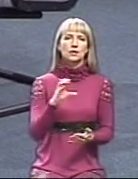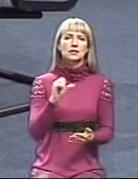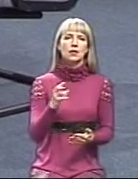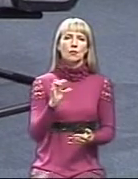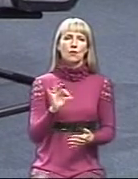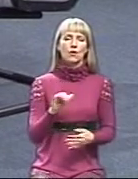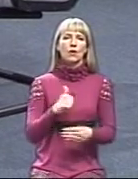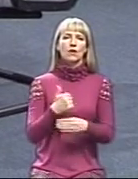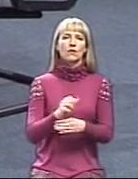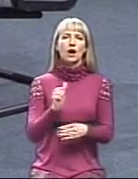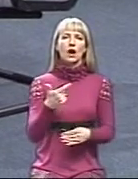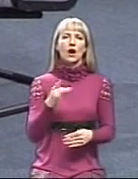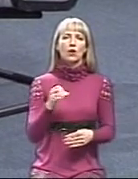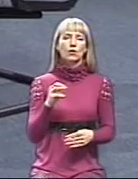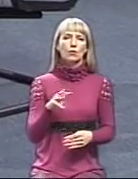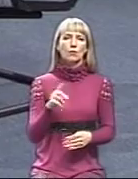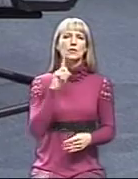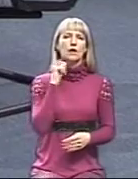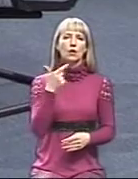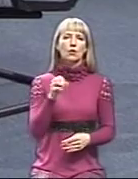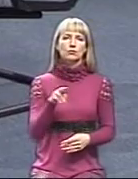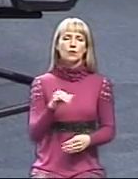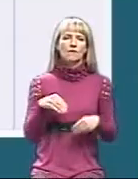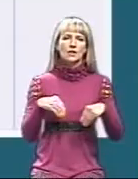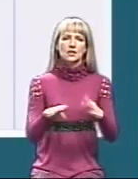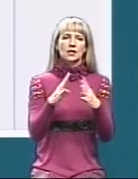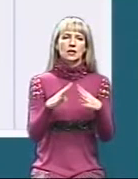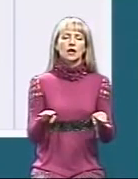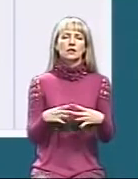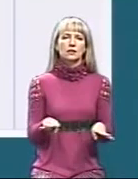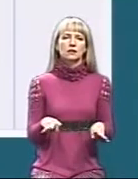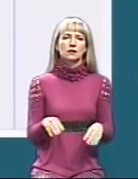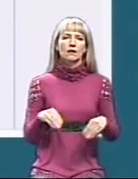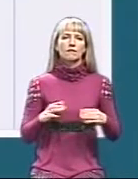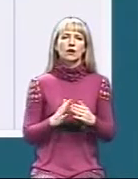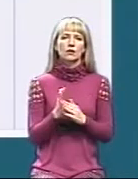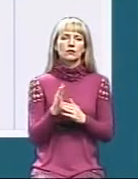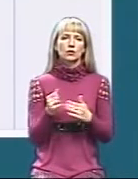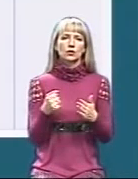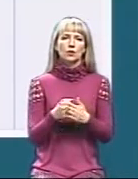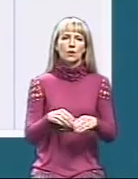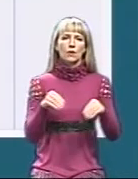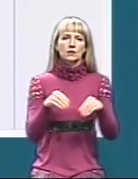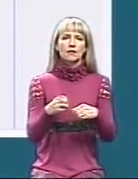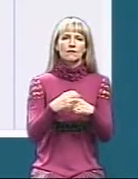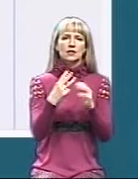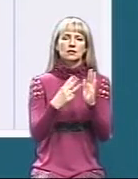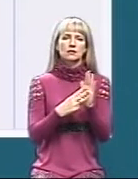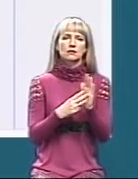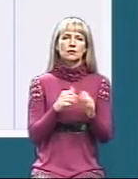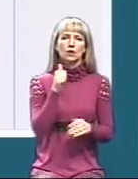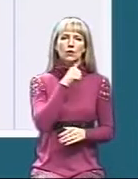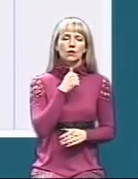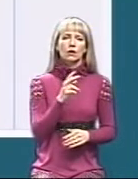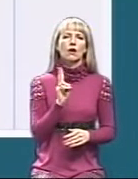головний агроном зеленгоспу. Висаджені ялинки вирощувалися до посадки 18 років, але